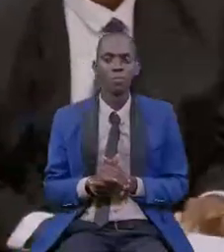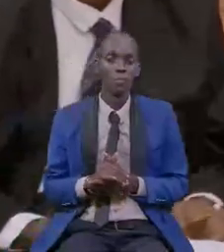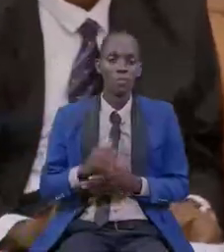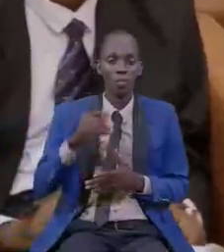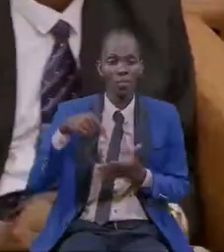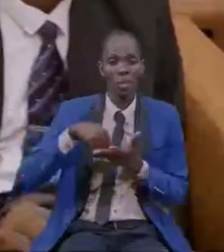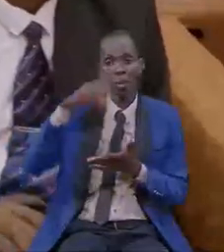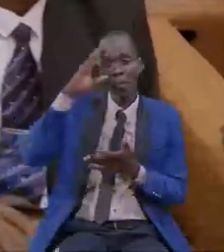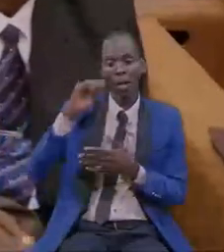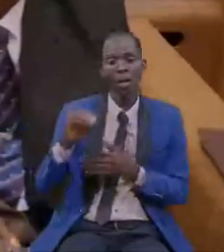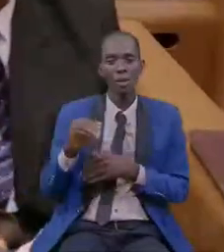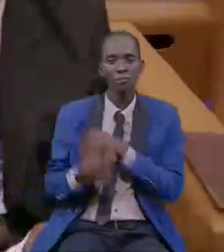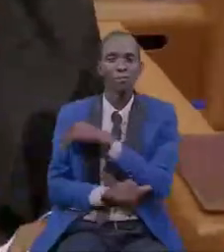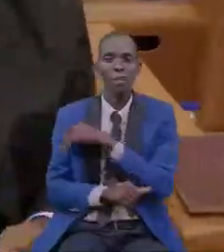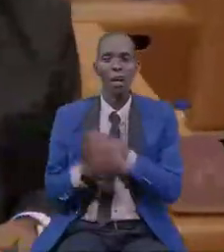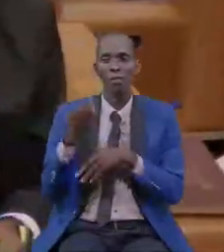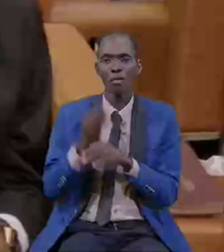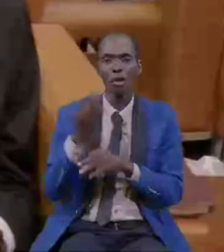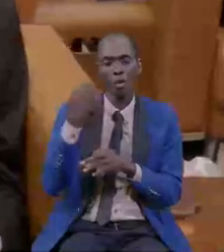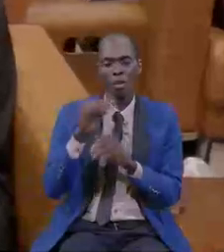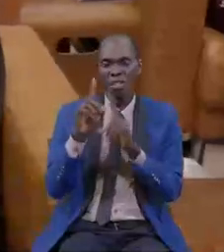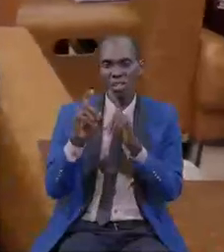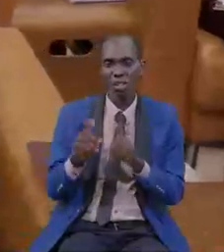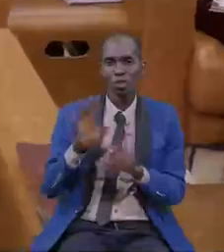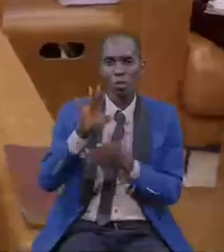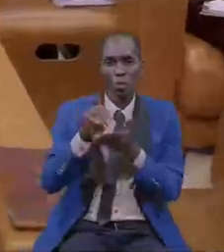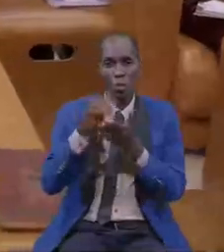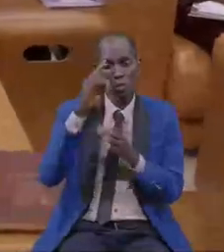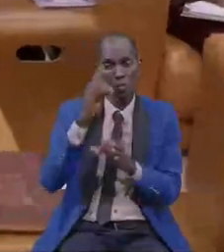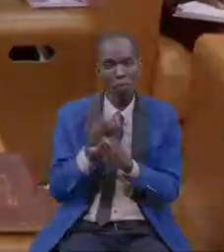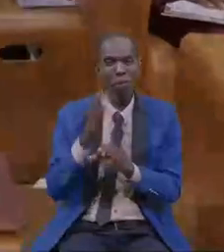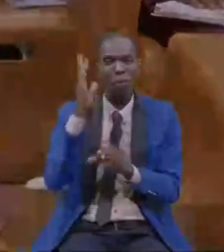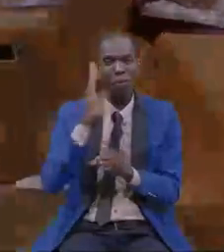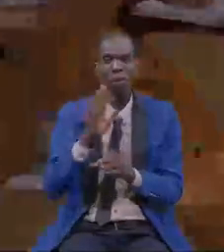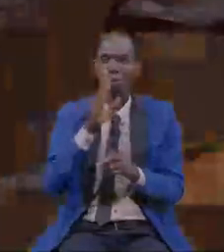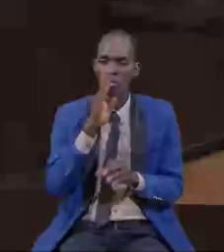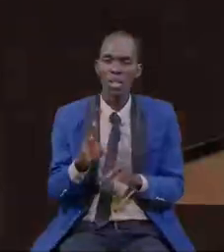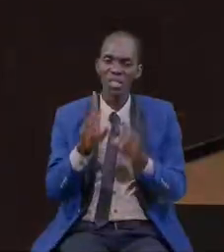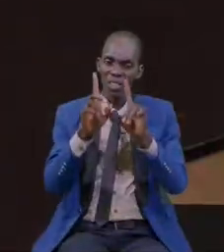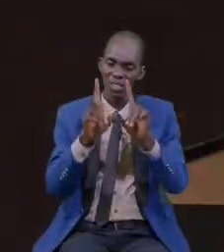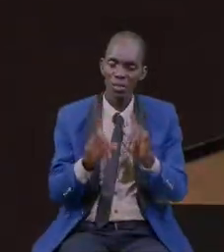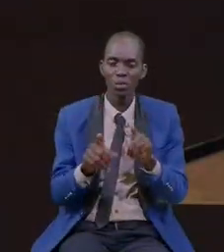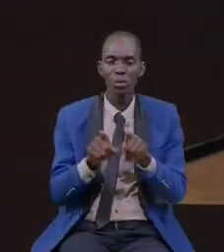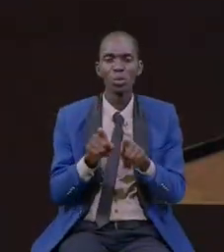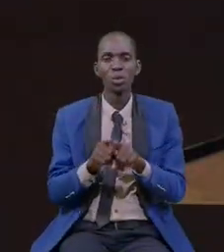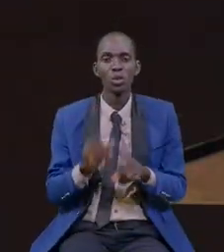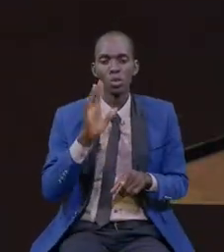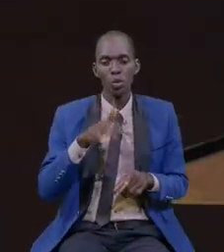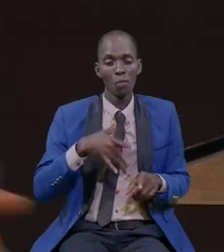éprouvée votre foi sera éprouvée l'expression sera